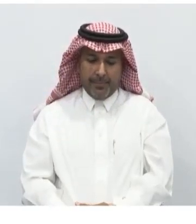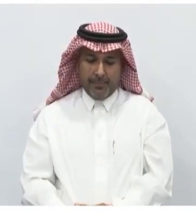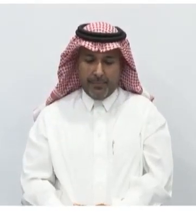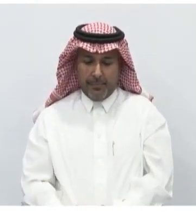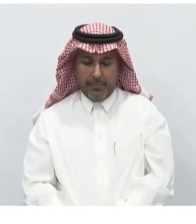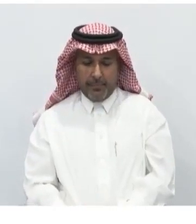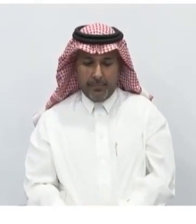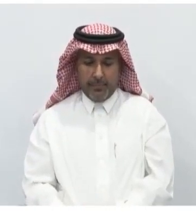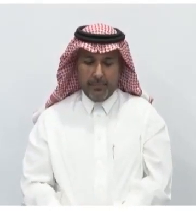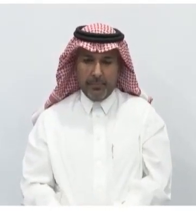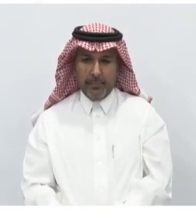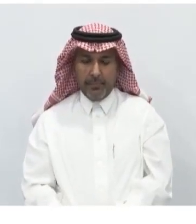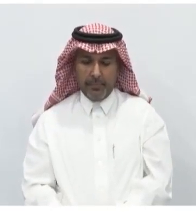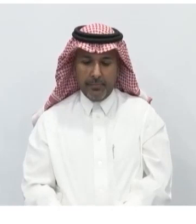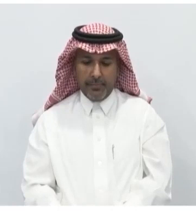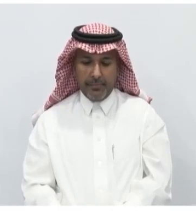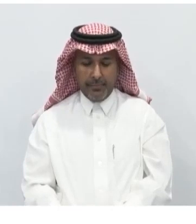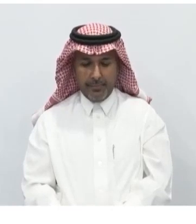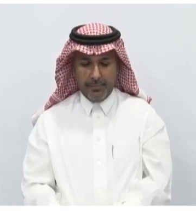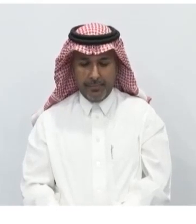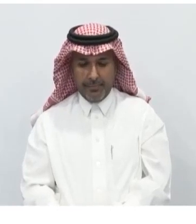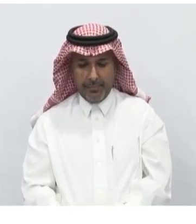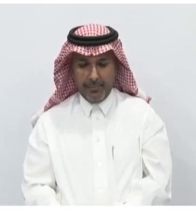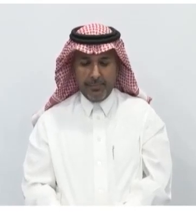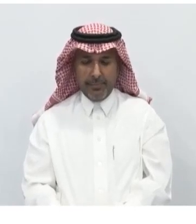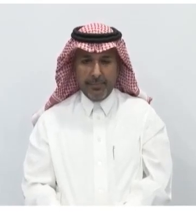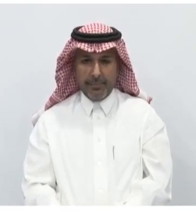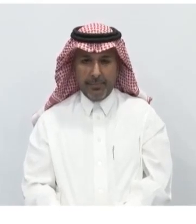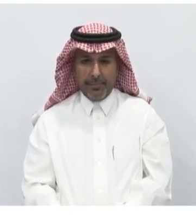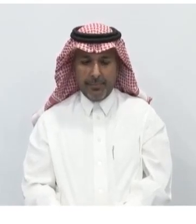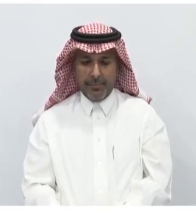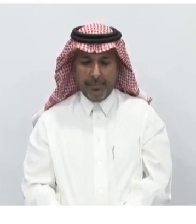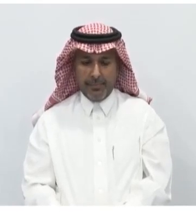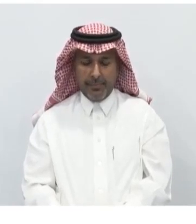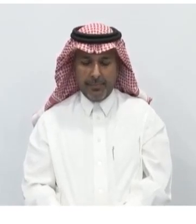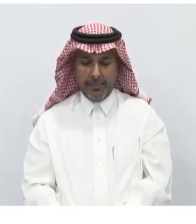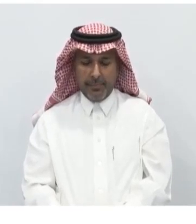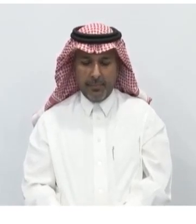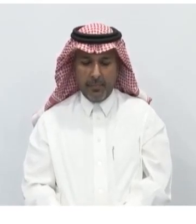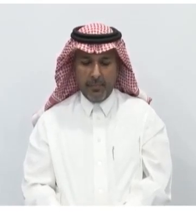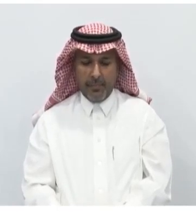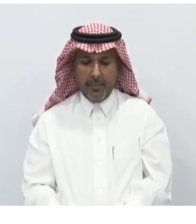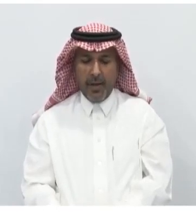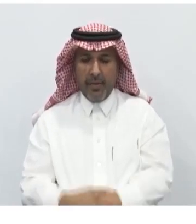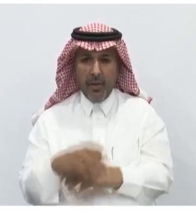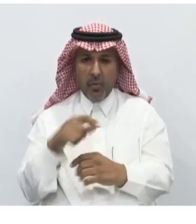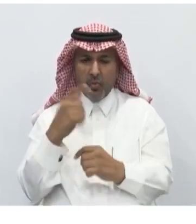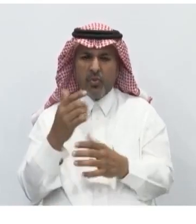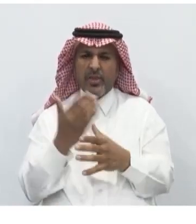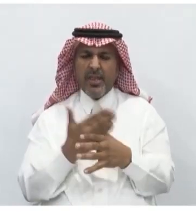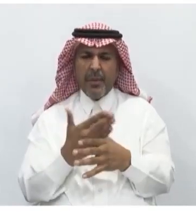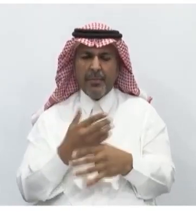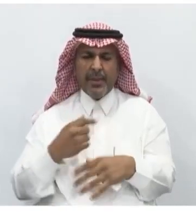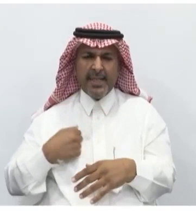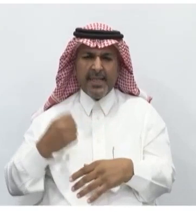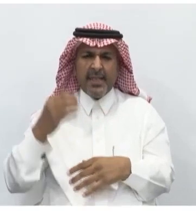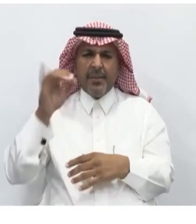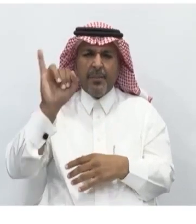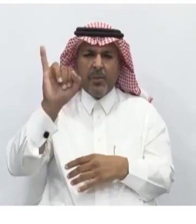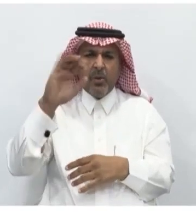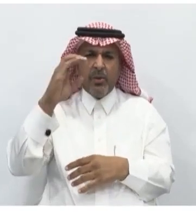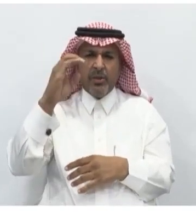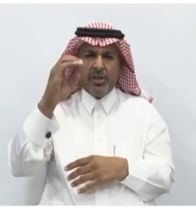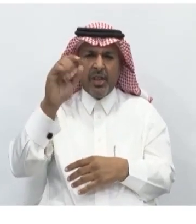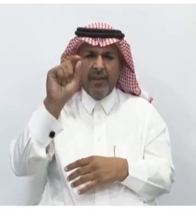الإغلاق. تسمى هذه الأوعية المجففات. من اسمها مجففات إذاً تمتص الرطوبة من الهواء